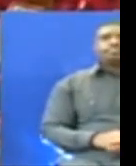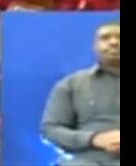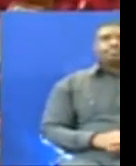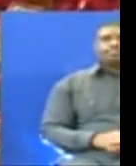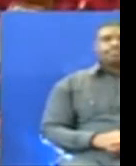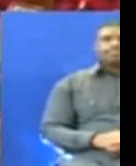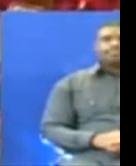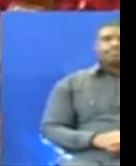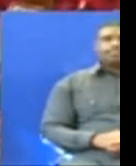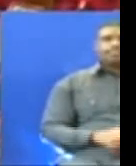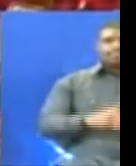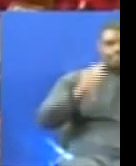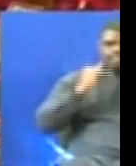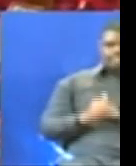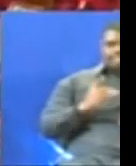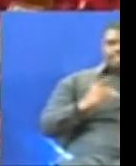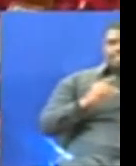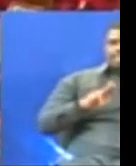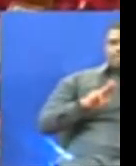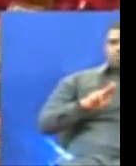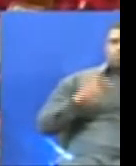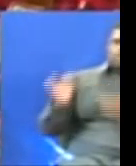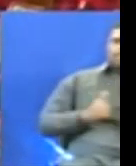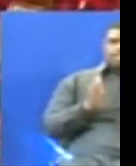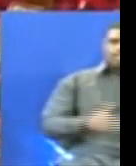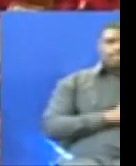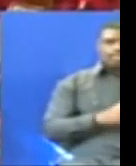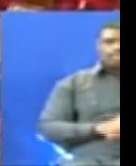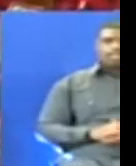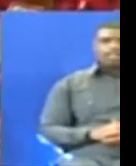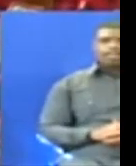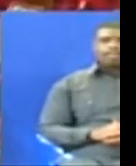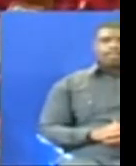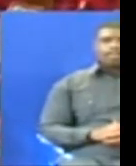Kitwana. Mheshimiwa Musa Bakari Mbaruk ajiandae.